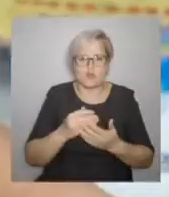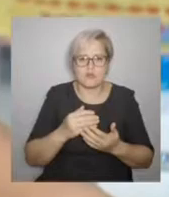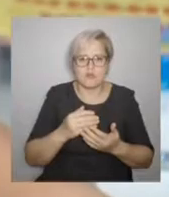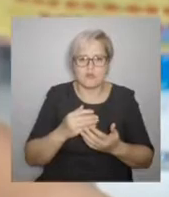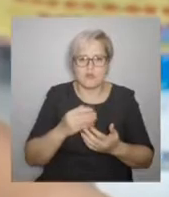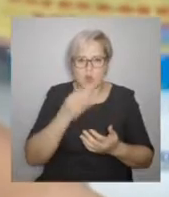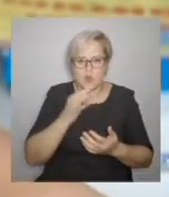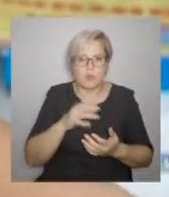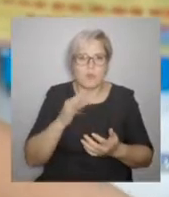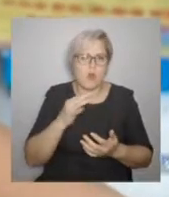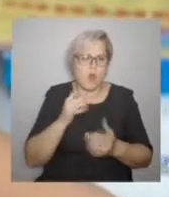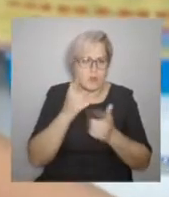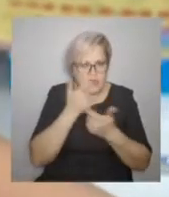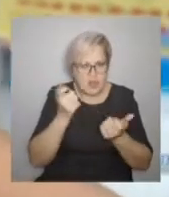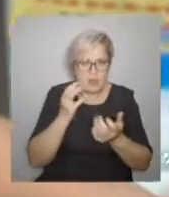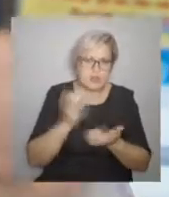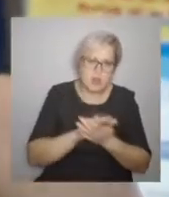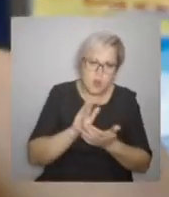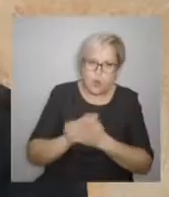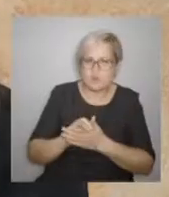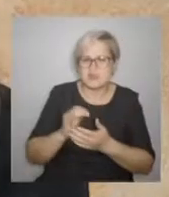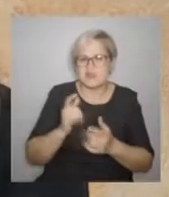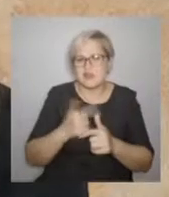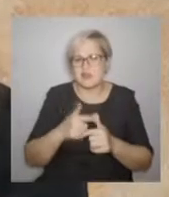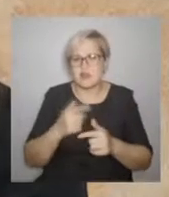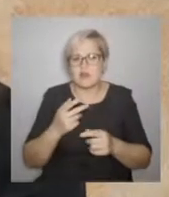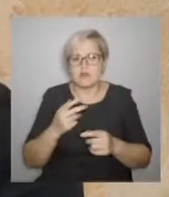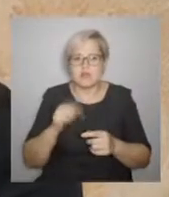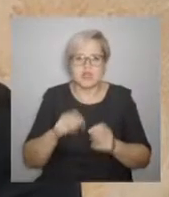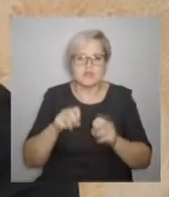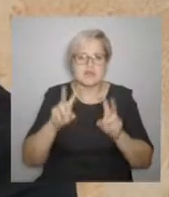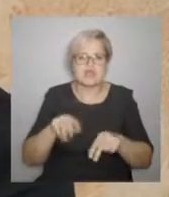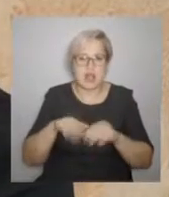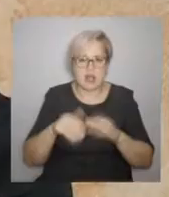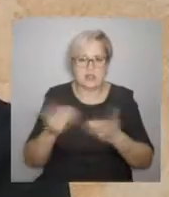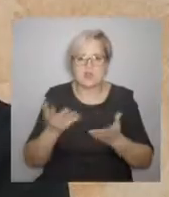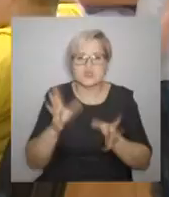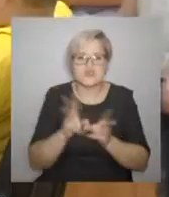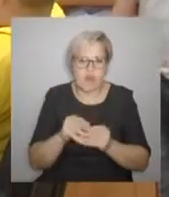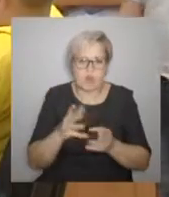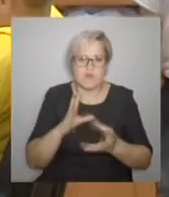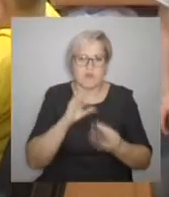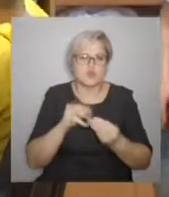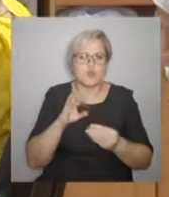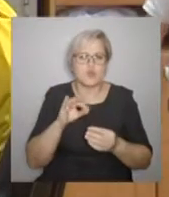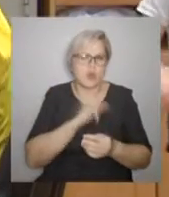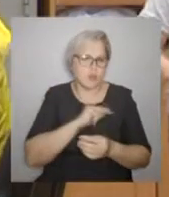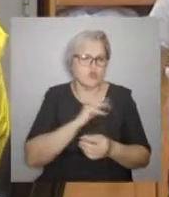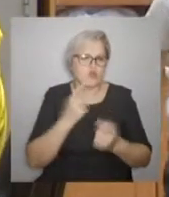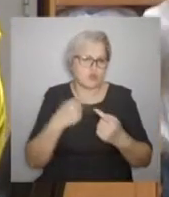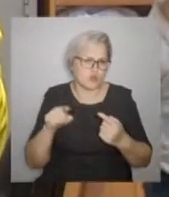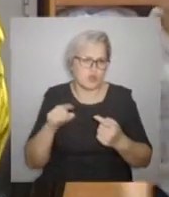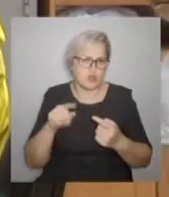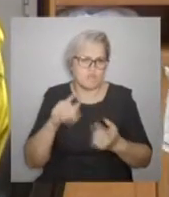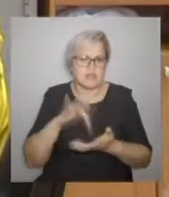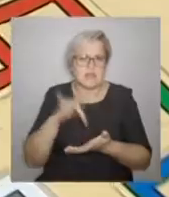несколько программ. Вот программа реабилитации, социально-психолого-педагогической реабилитации детей у нас называется «Мозаика